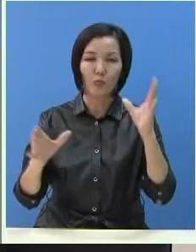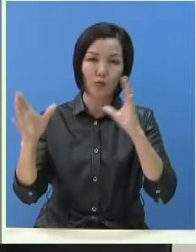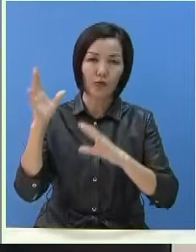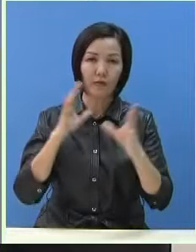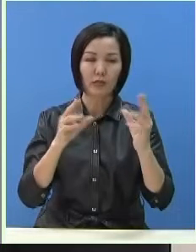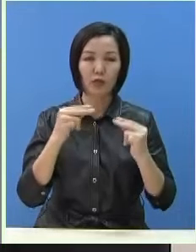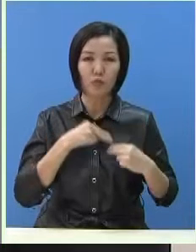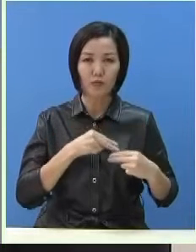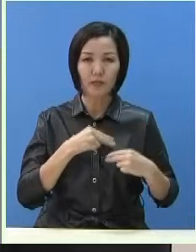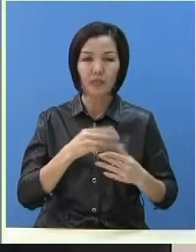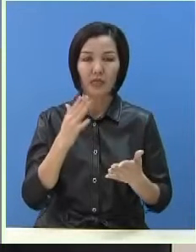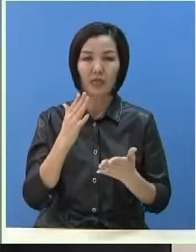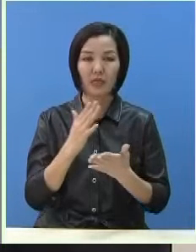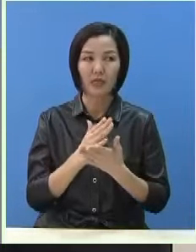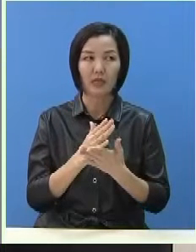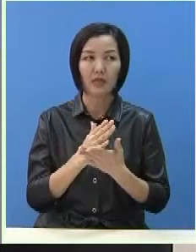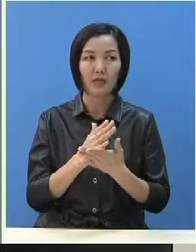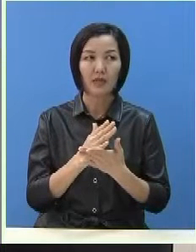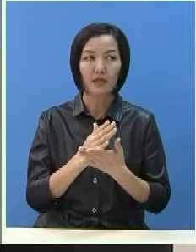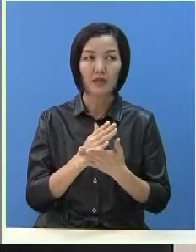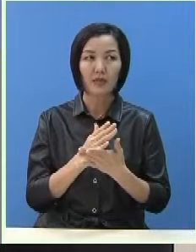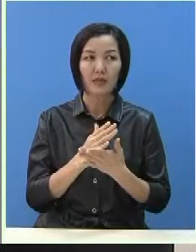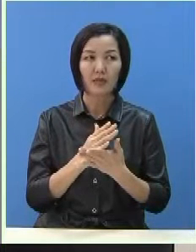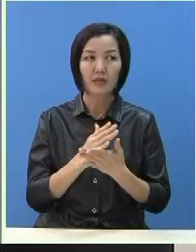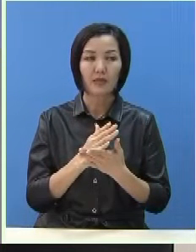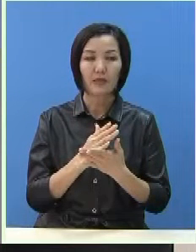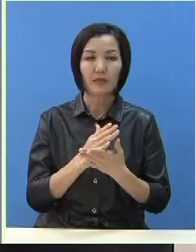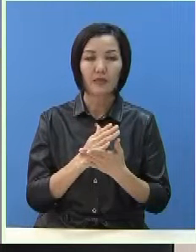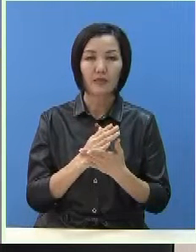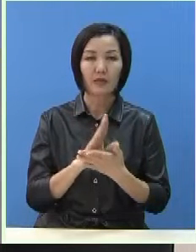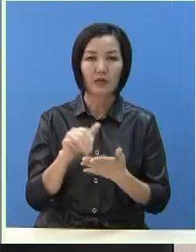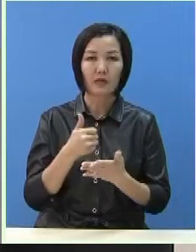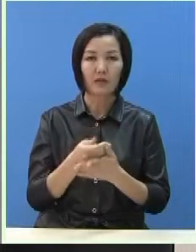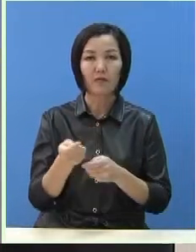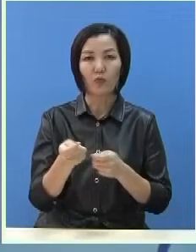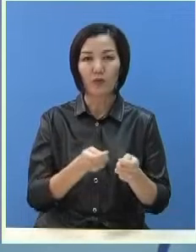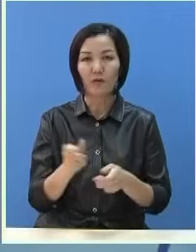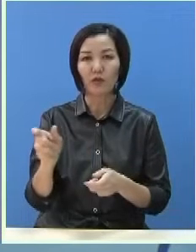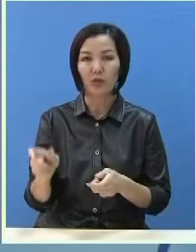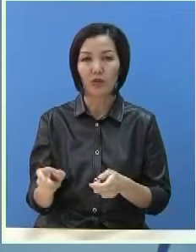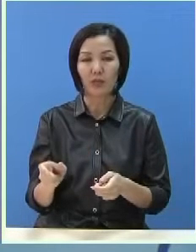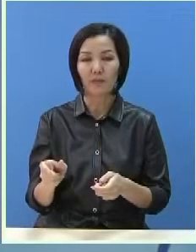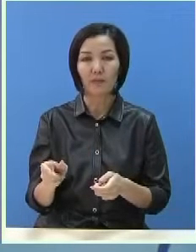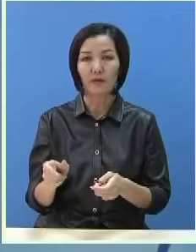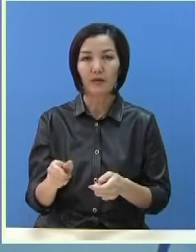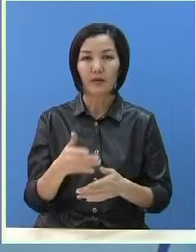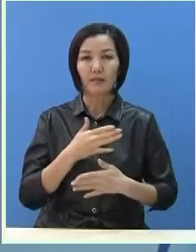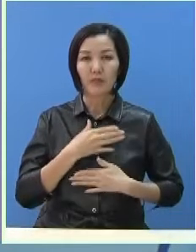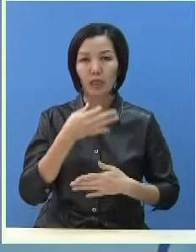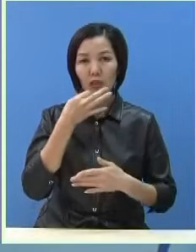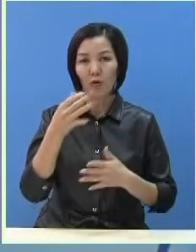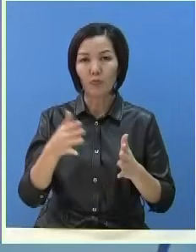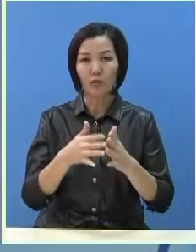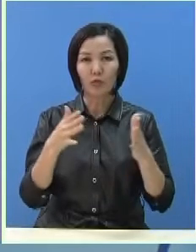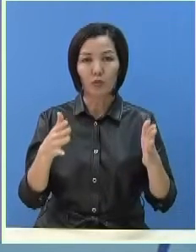жұмыс істегеннен кейін, жаңағы жоғарғы мектептің деканы болғаннан кейін біздің жаңағы жауап беретін өзіміздің,